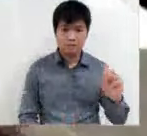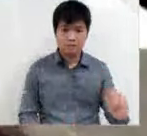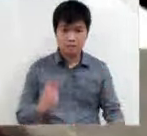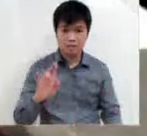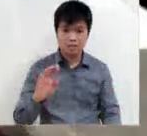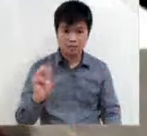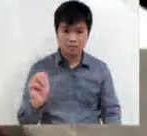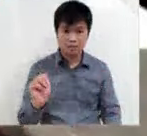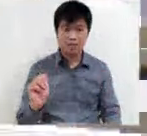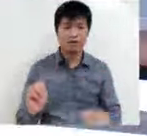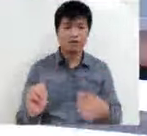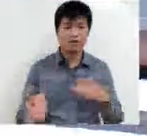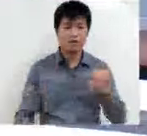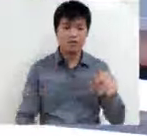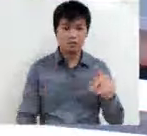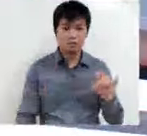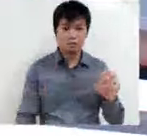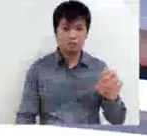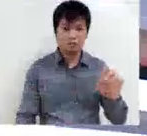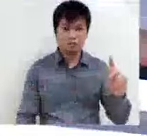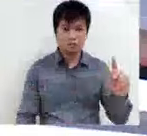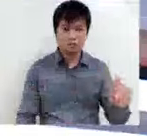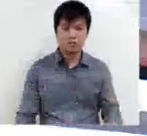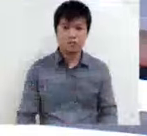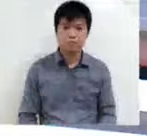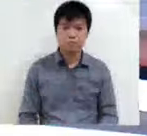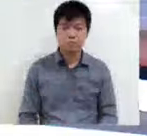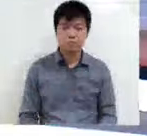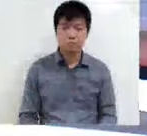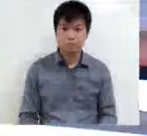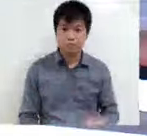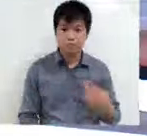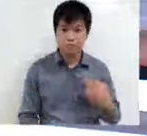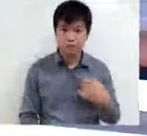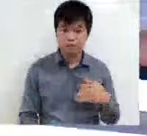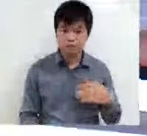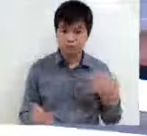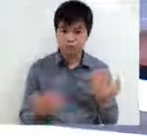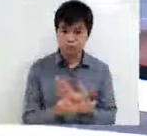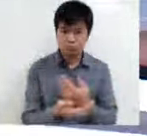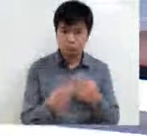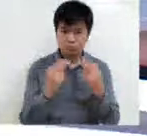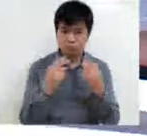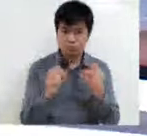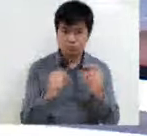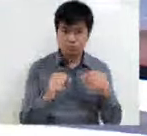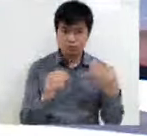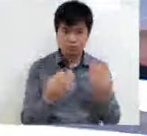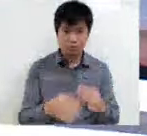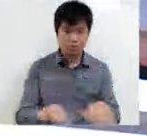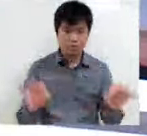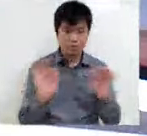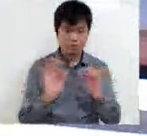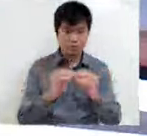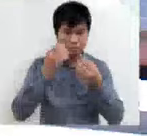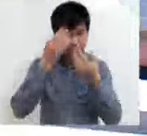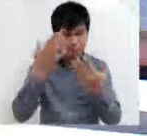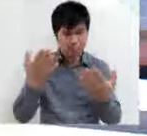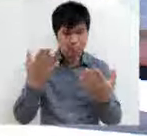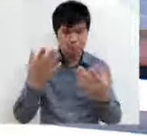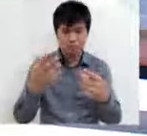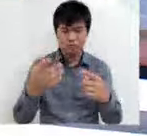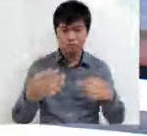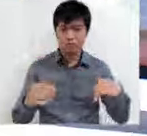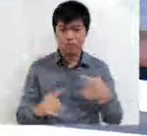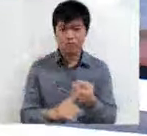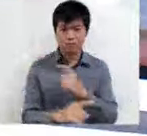Jungkook. May bagong maghahatid ng mga mahahalagang balita at impormasyon mula sa Frontline.